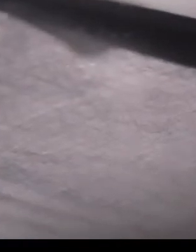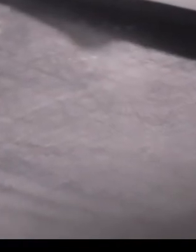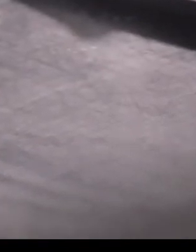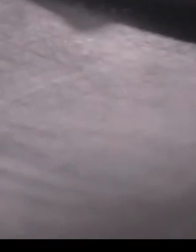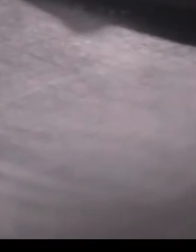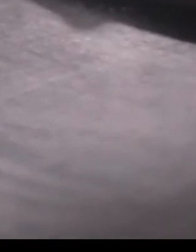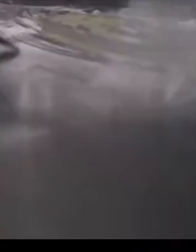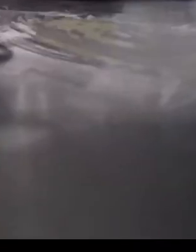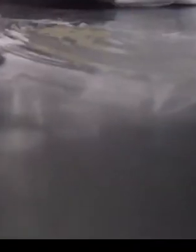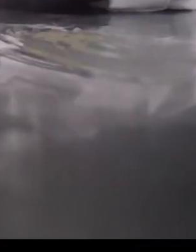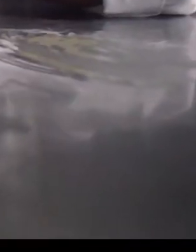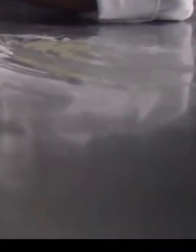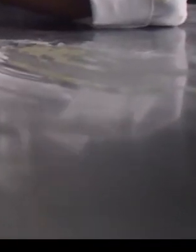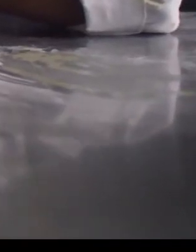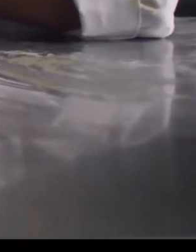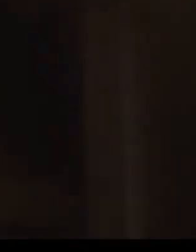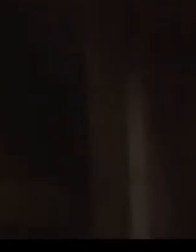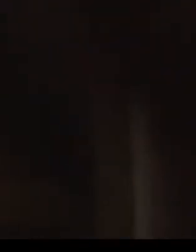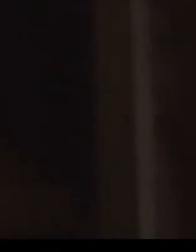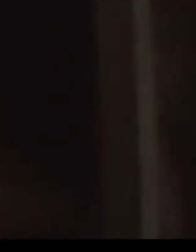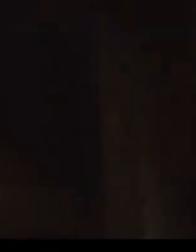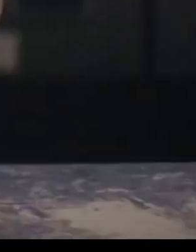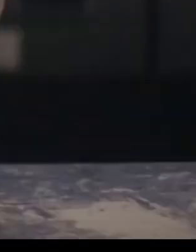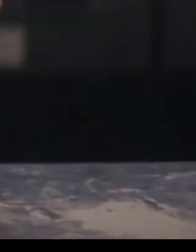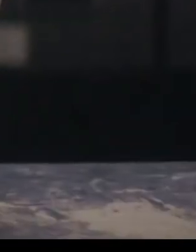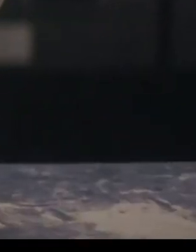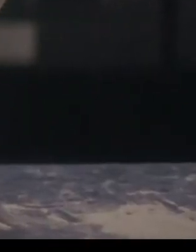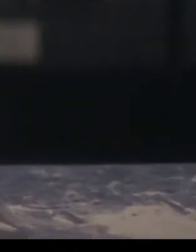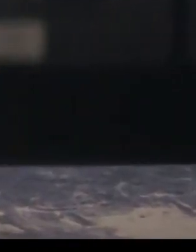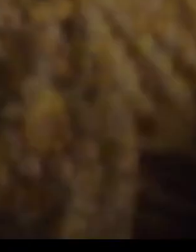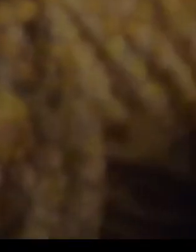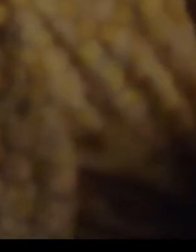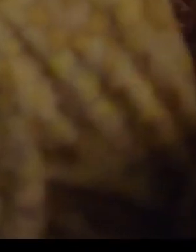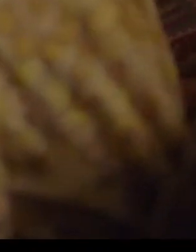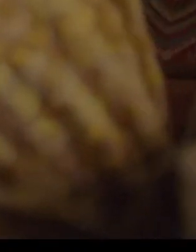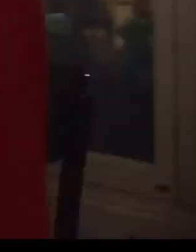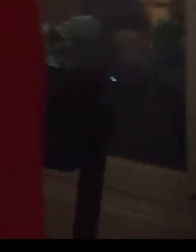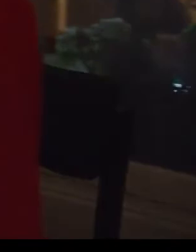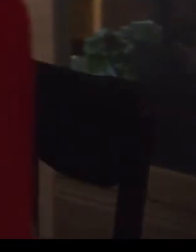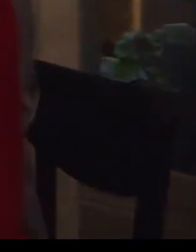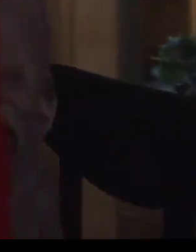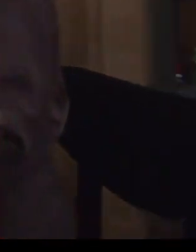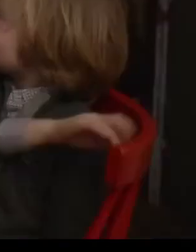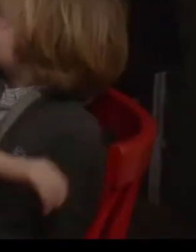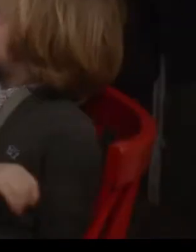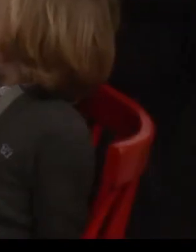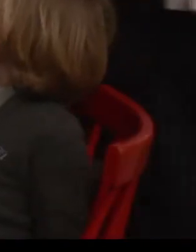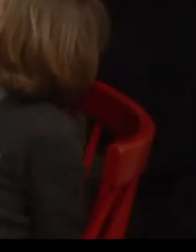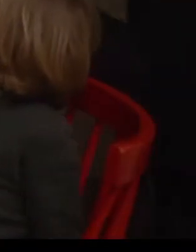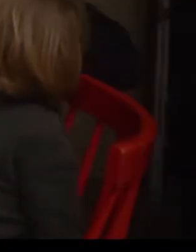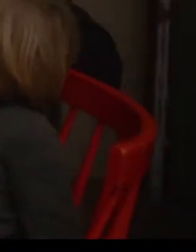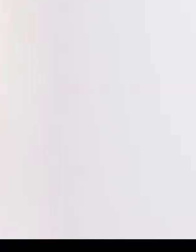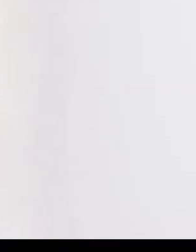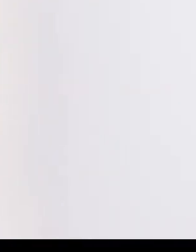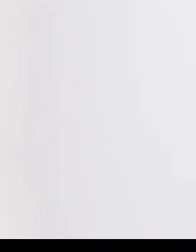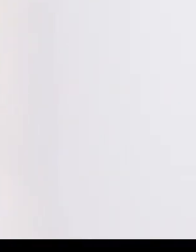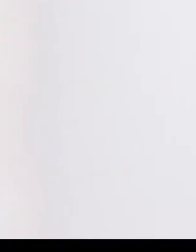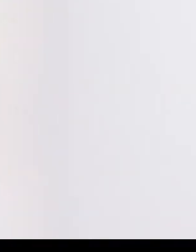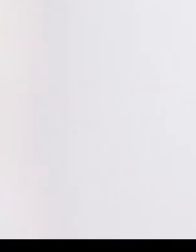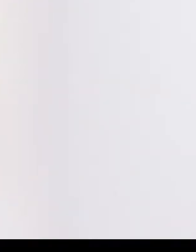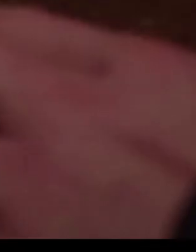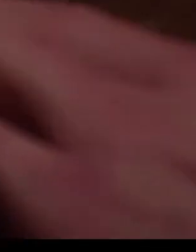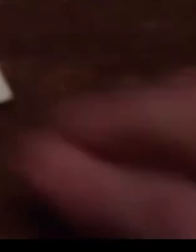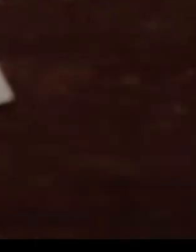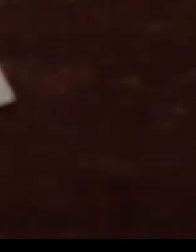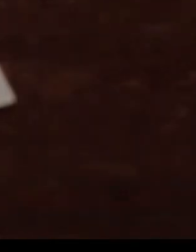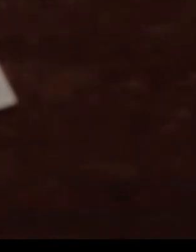러브 사라를 고향 같은 곳으로 만들면 어때? 영화 세상의 모든 디저트 러브 사라입니다.